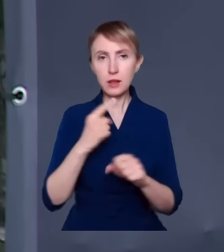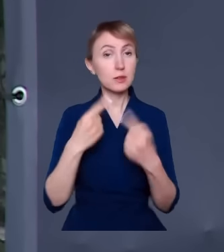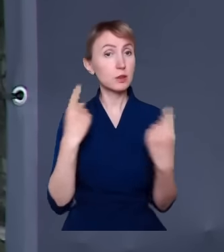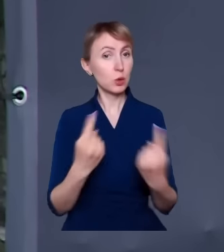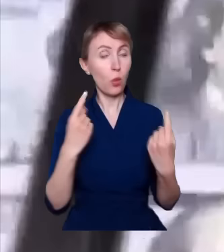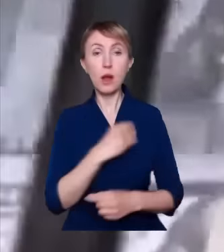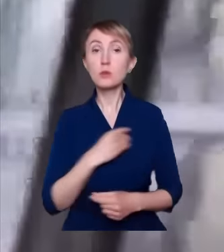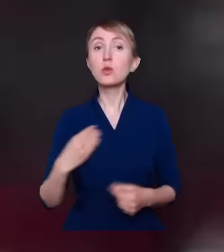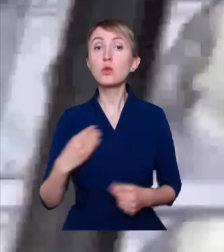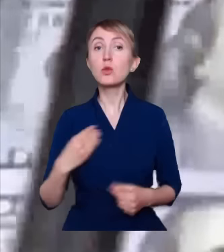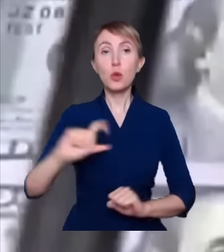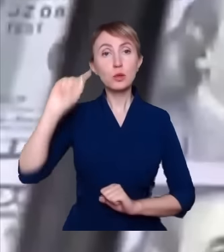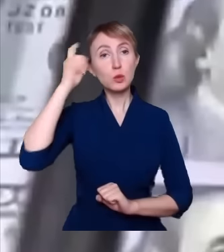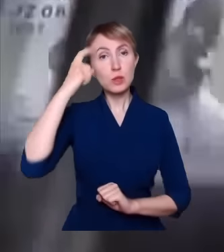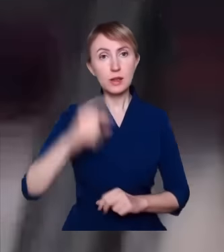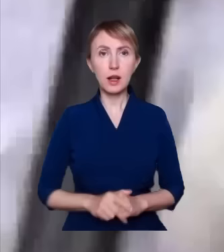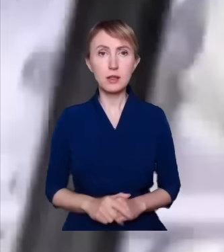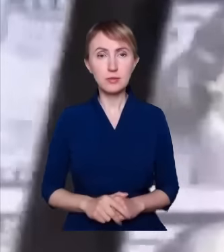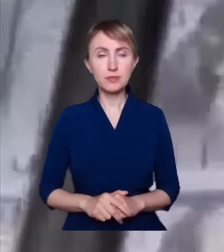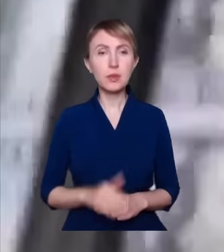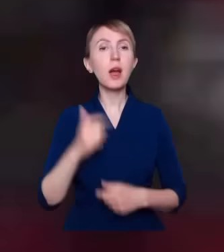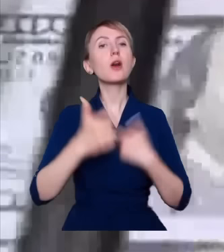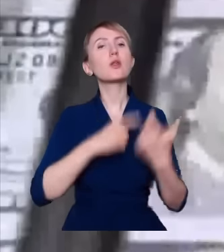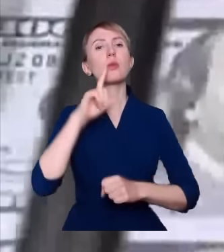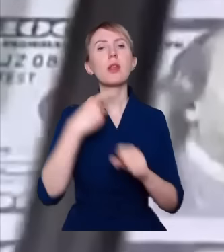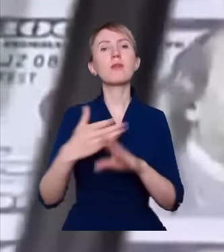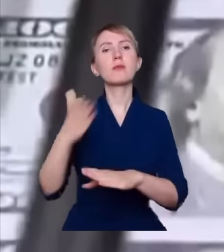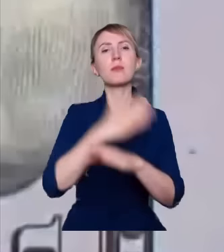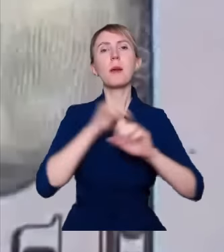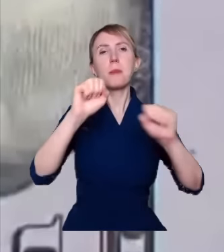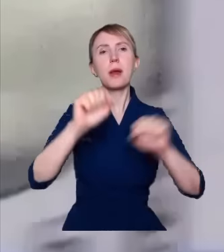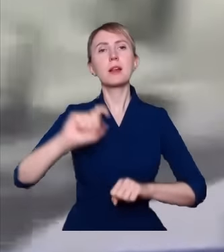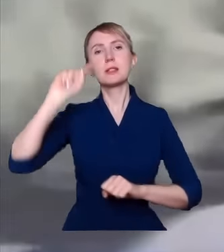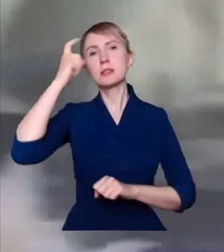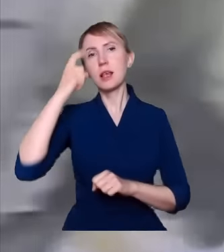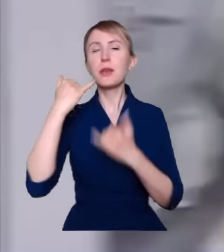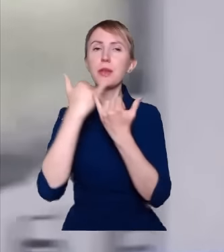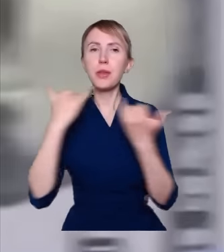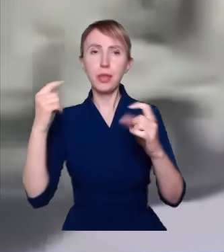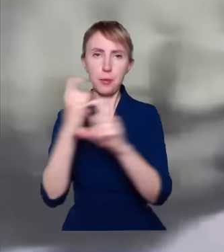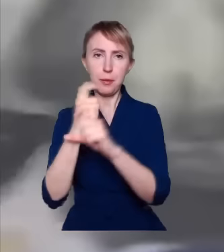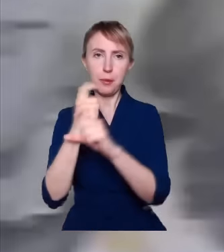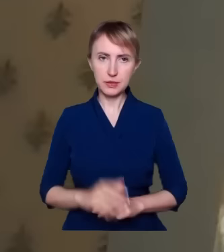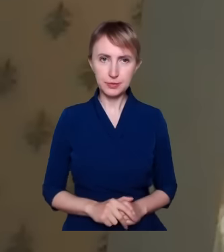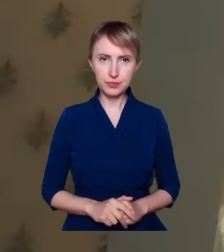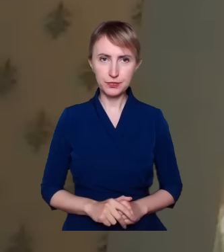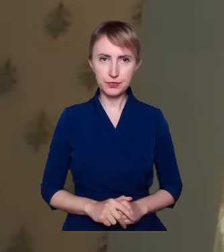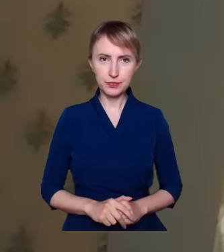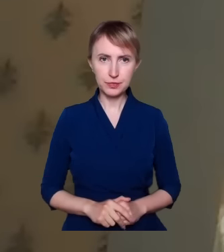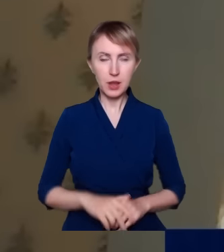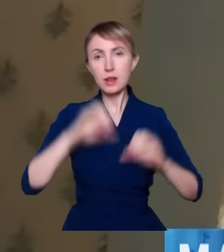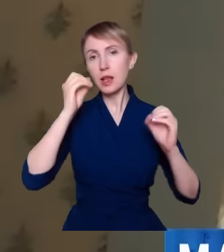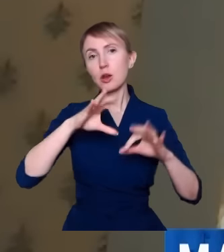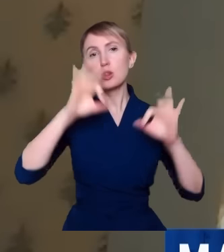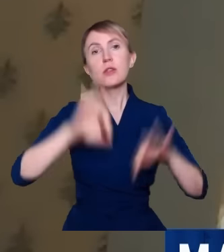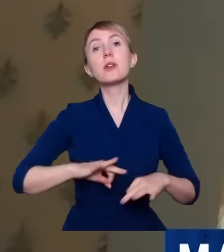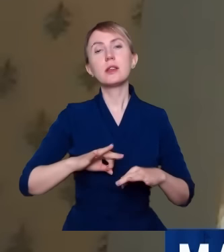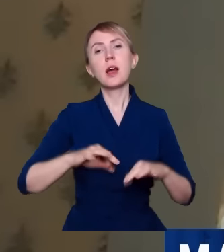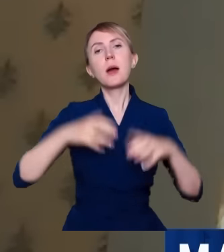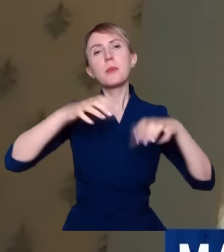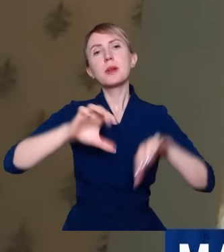banku centralnego, a podejmowana wcześniej przez banki centralne innych krajów. Największą przewiną prezesa Glapińskiego jest to, że nie